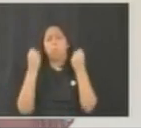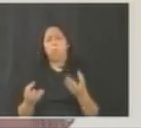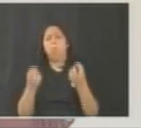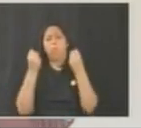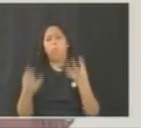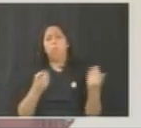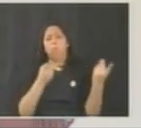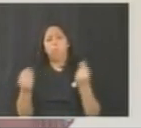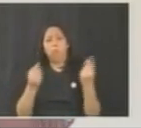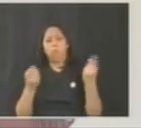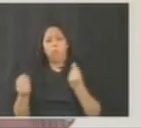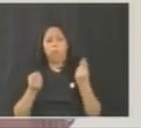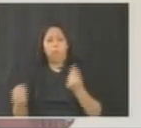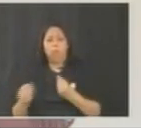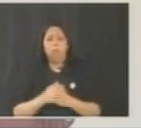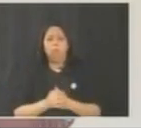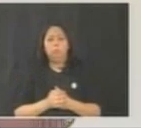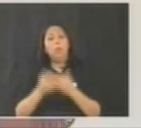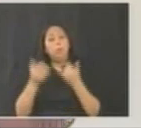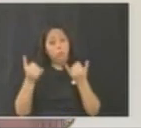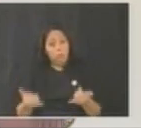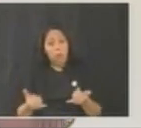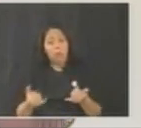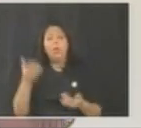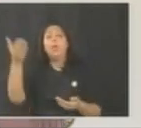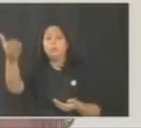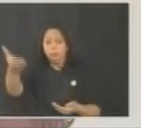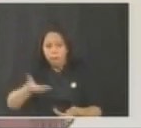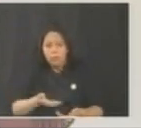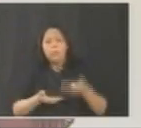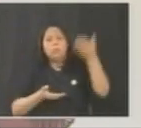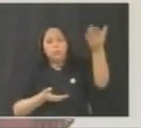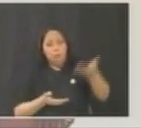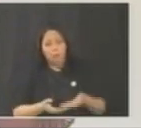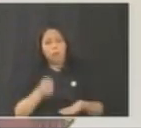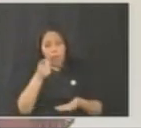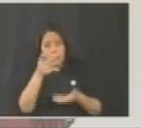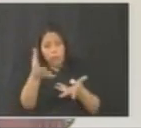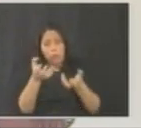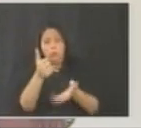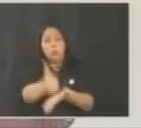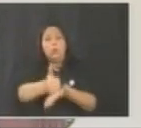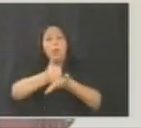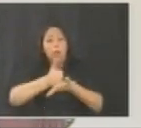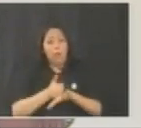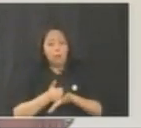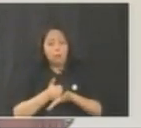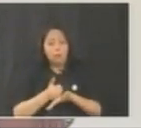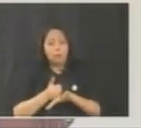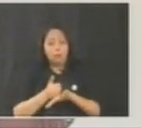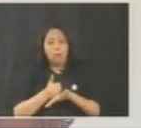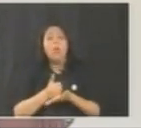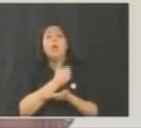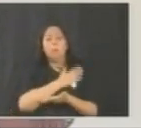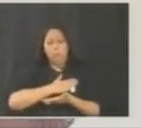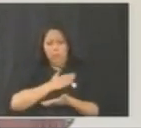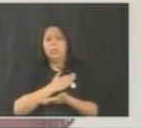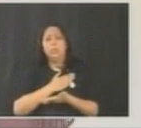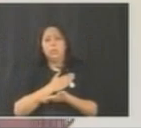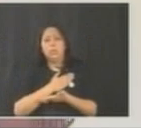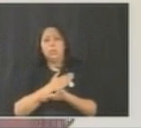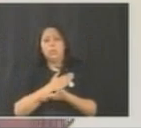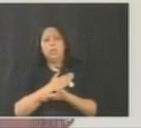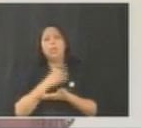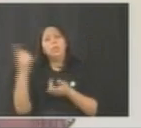6 na taon. Inaaya ko kayong lahat na nais tumulong, na magtungo sa ating